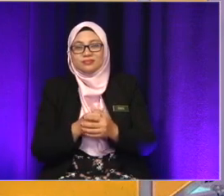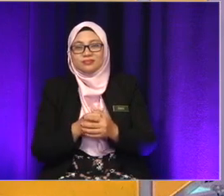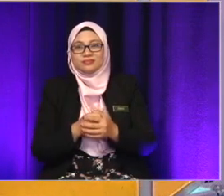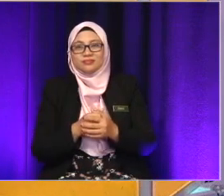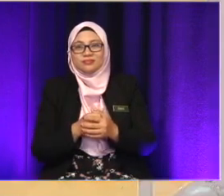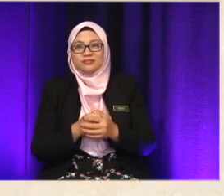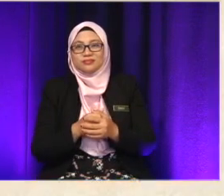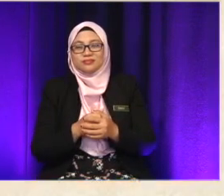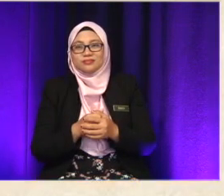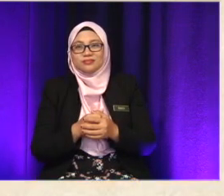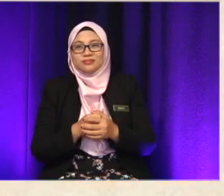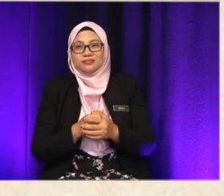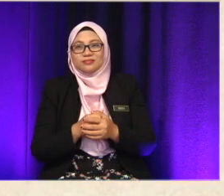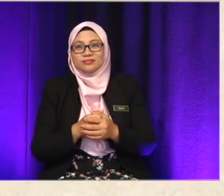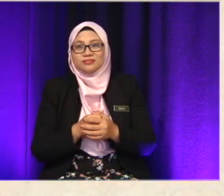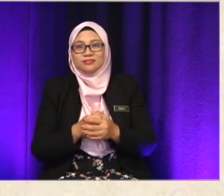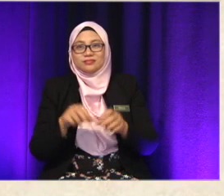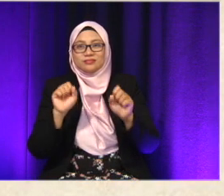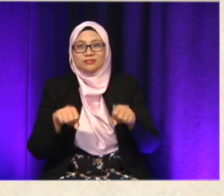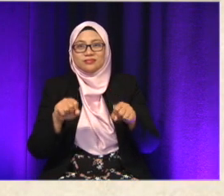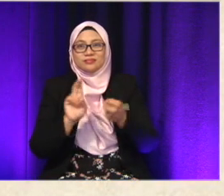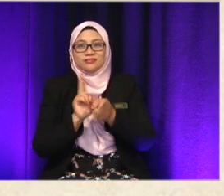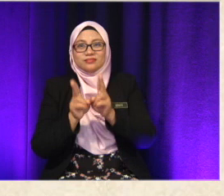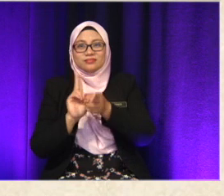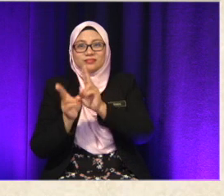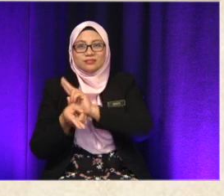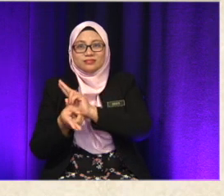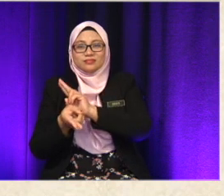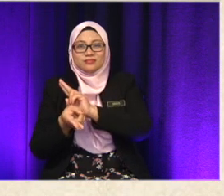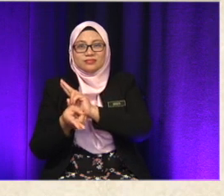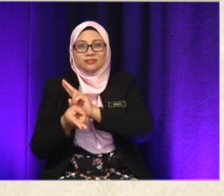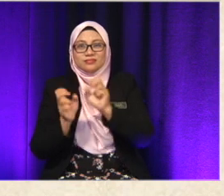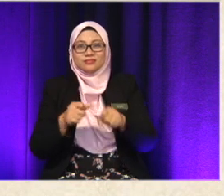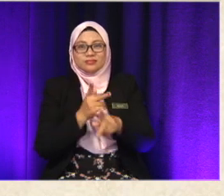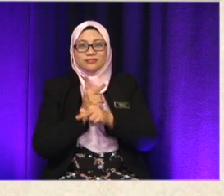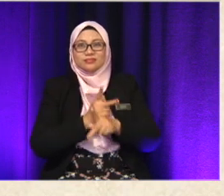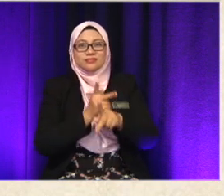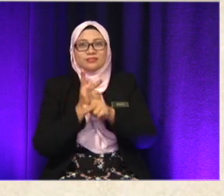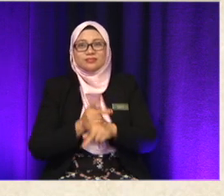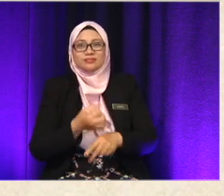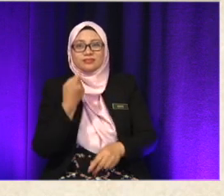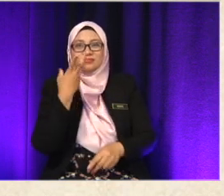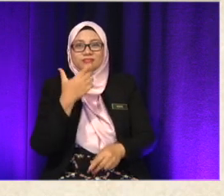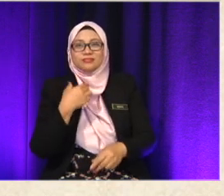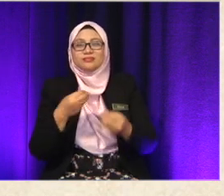stop cock ni. Okey. Mana kita adjust je. Aliran akan lalu berdasarkan berapa kita nak bagi dia lalu kat sini. Kalau nak